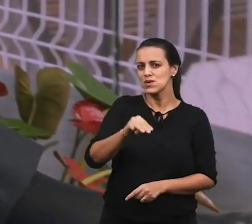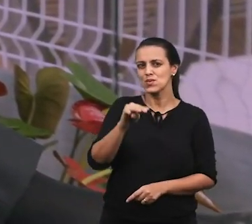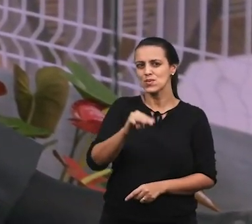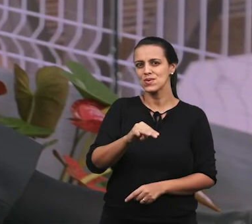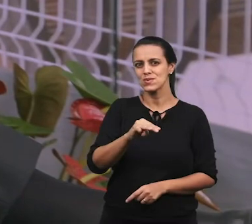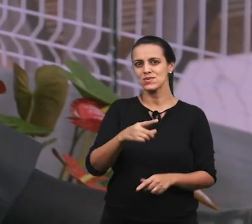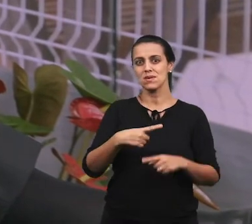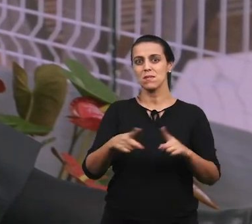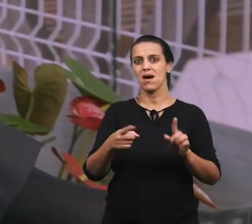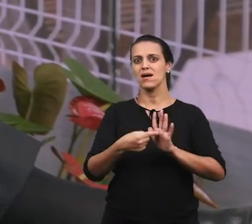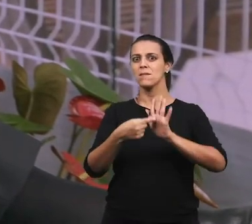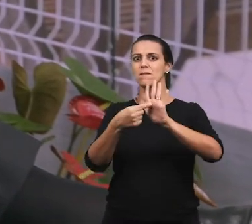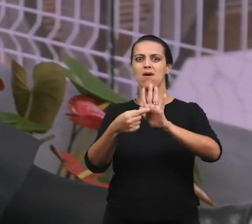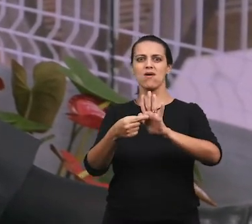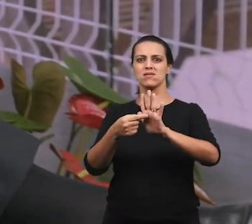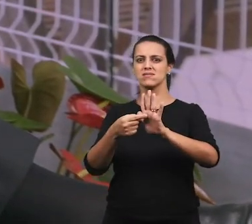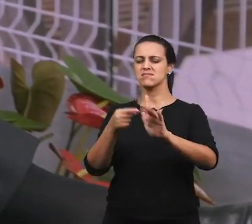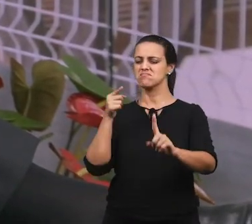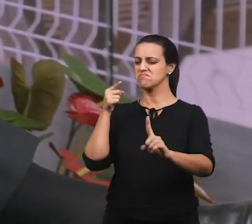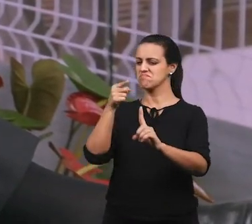Ютубе,